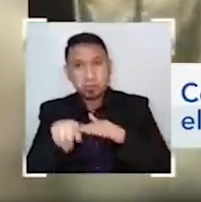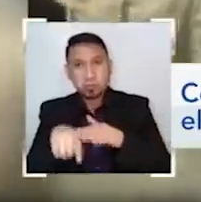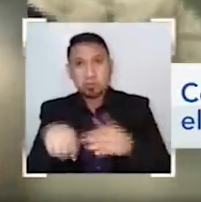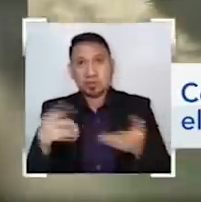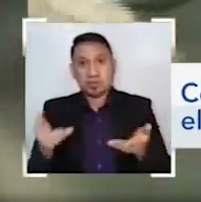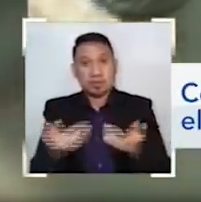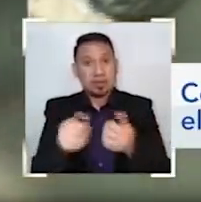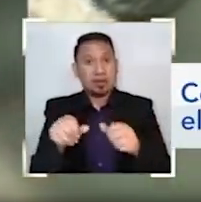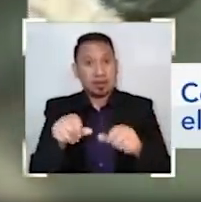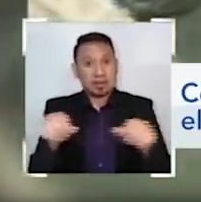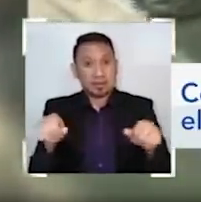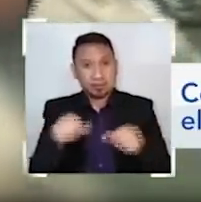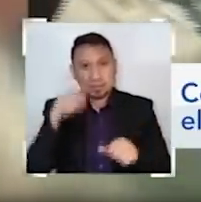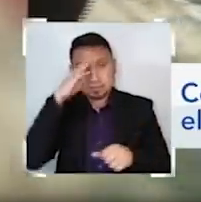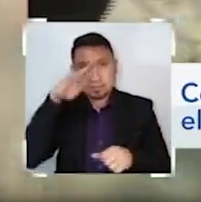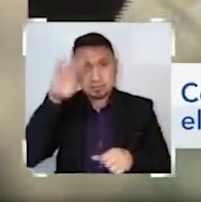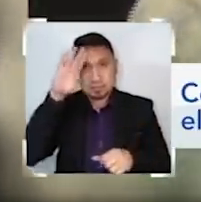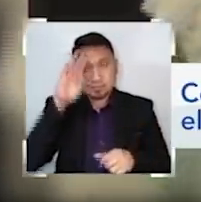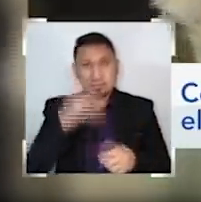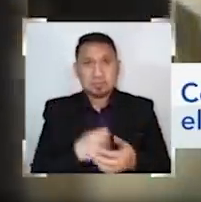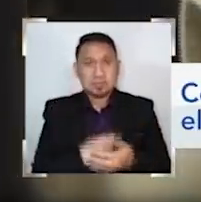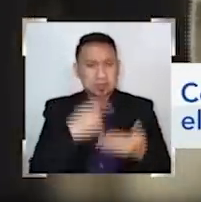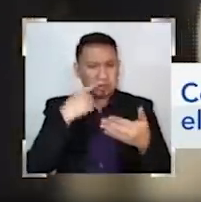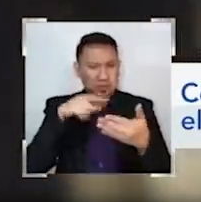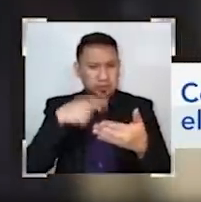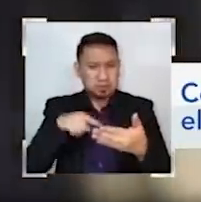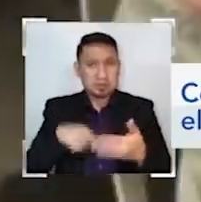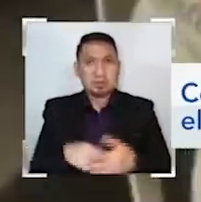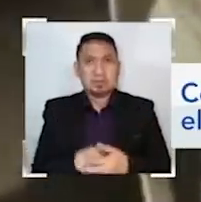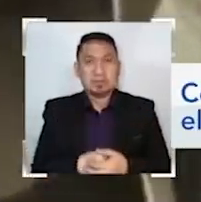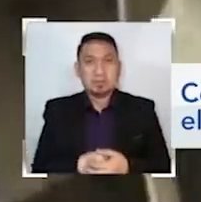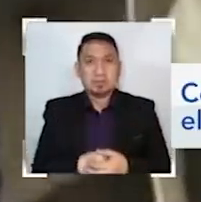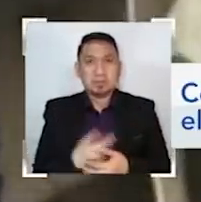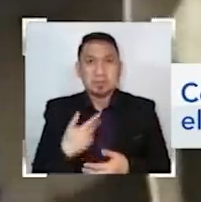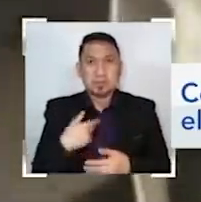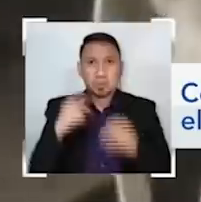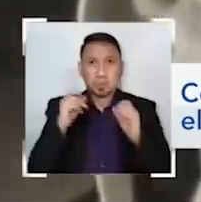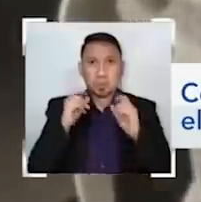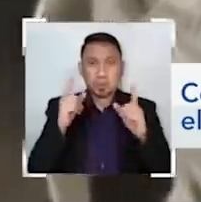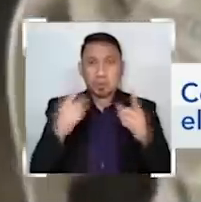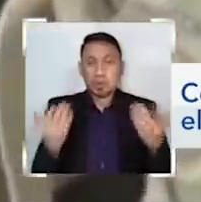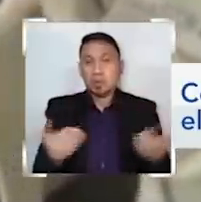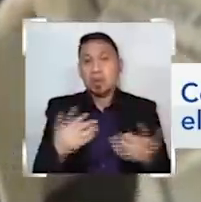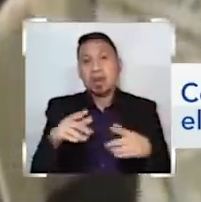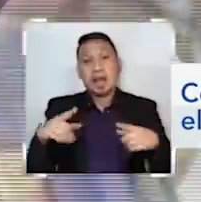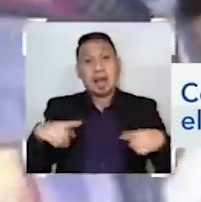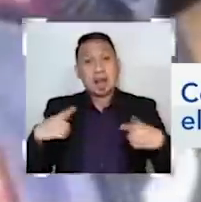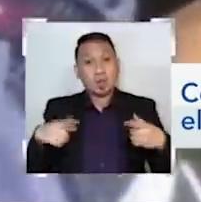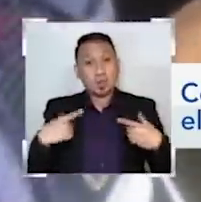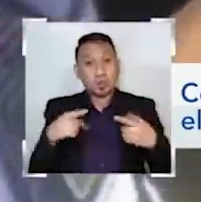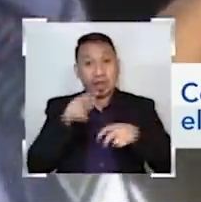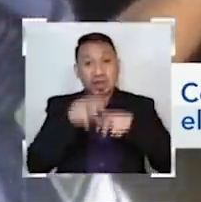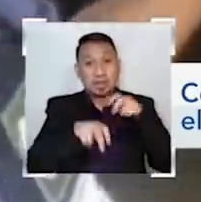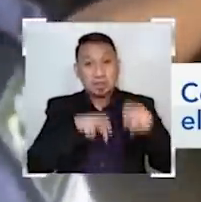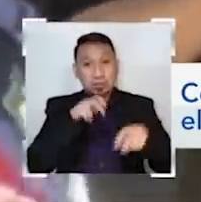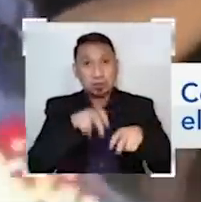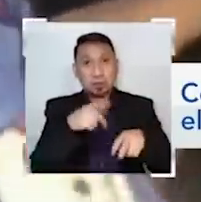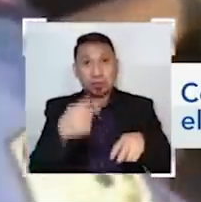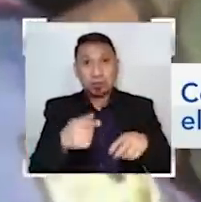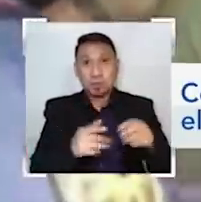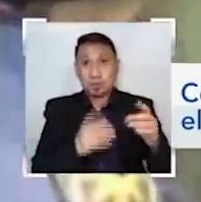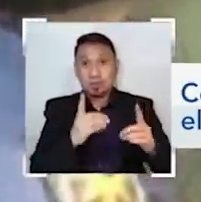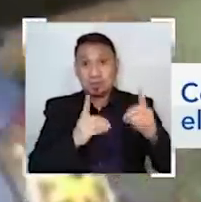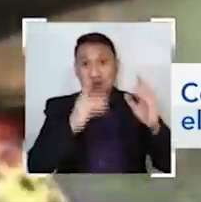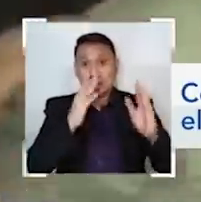po? Ano humarurot? May checkpoint. Nabigla po. Nabigla ka? Sa Santa Rosa, Laguna, maaharap sa reklamo ang rider na ito. Hindi lang